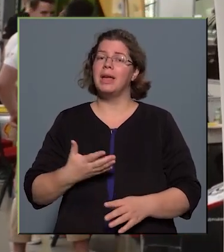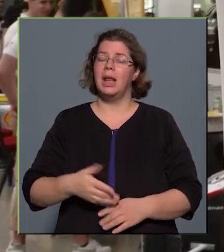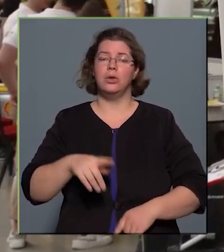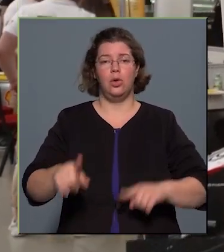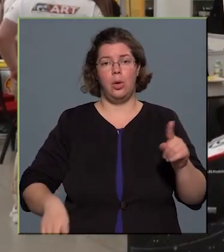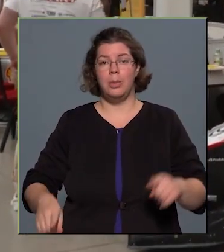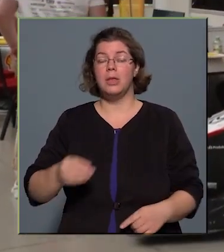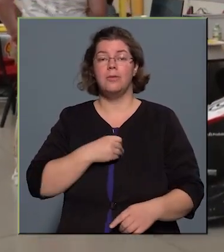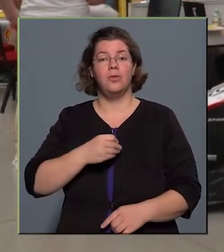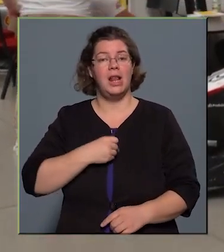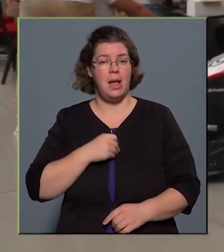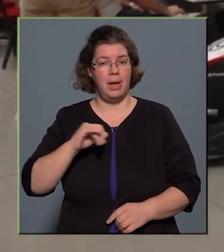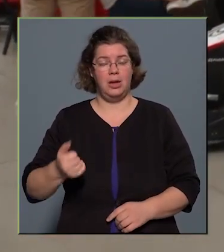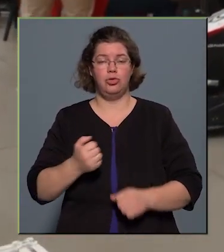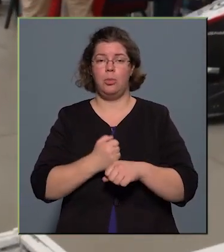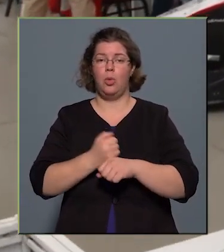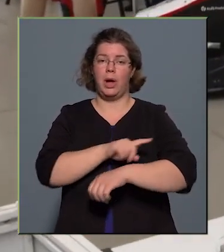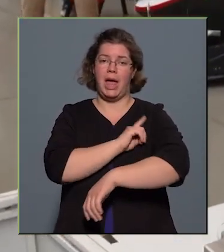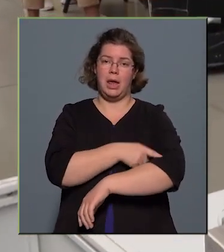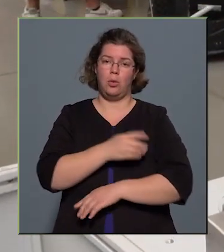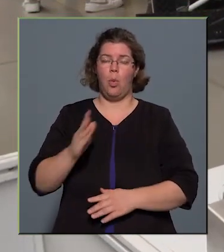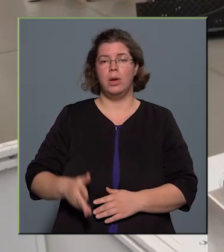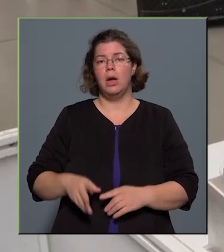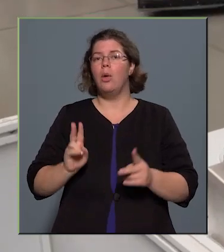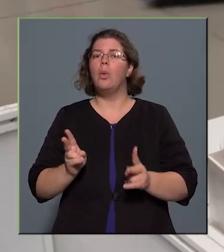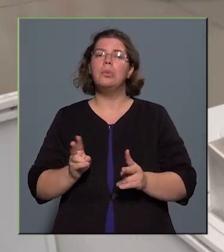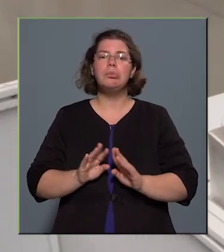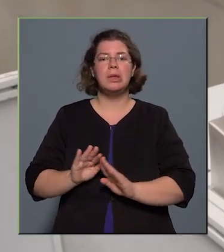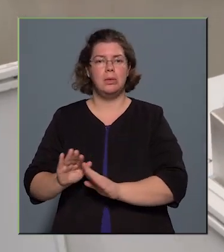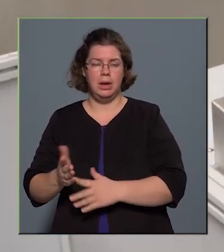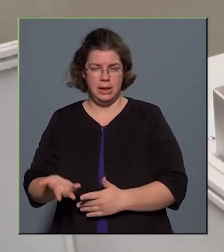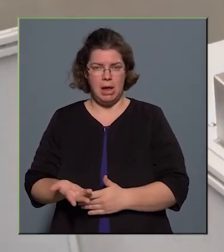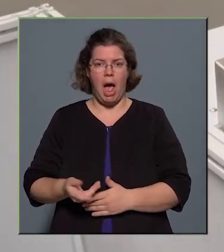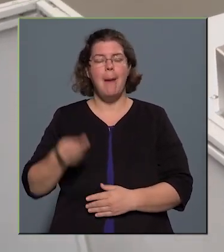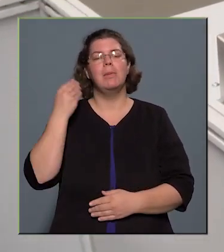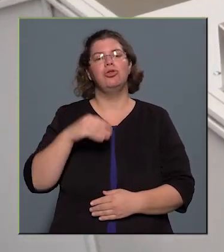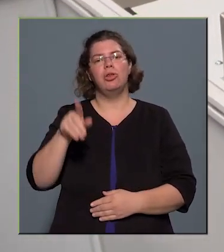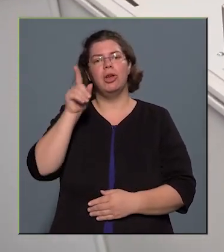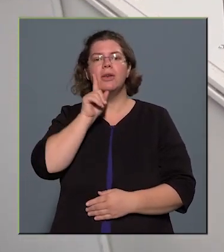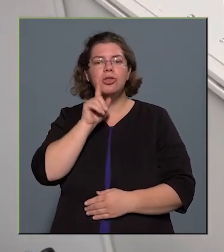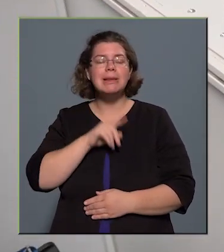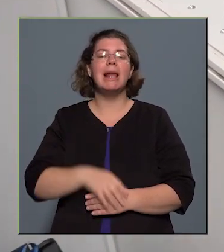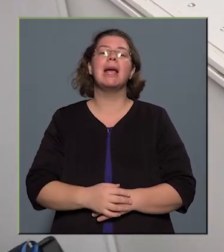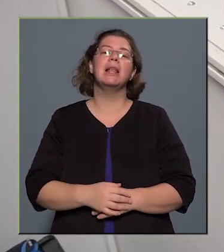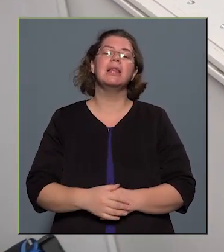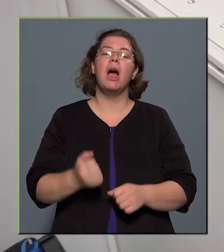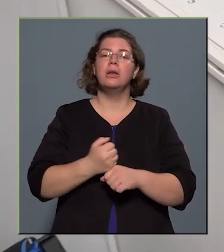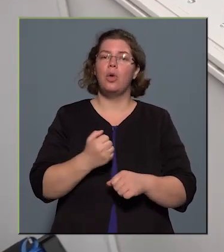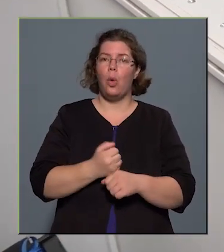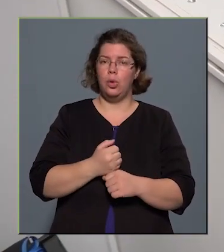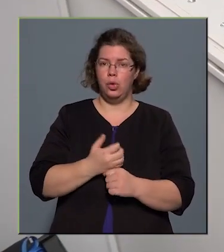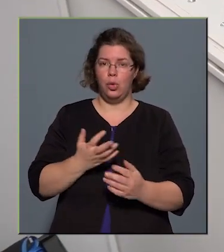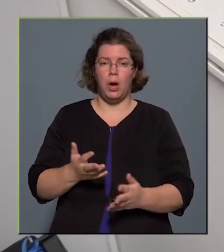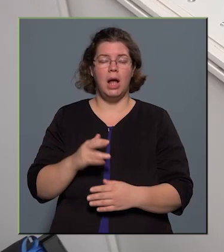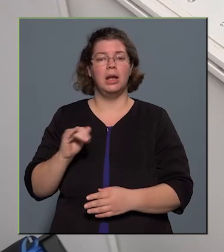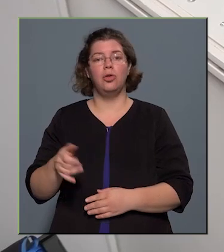különböző félelmek is a munkaerő oldalon, hogy vajon kiszorítja a mesterséges intelligencia a dolgozókat,